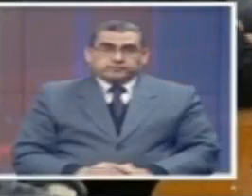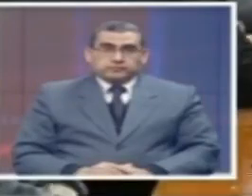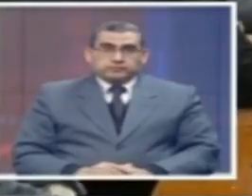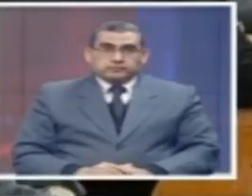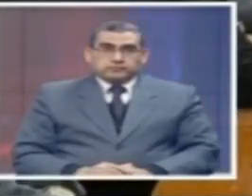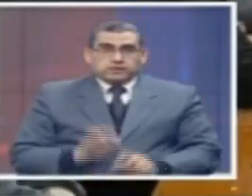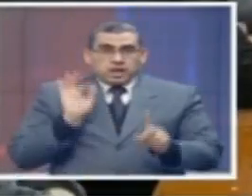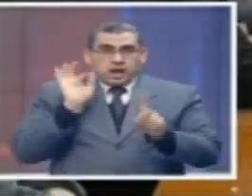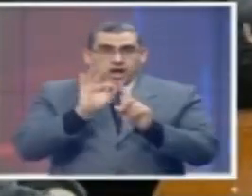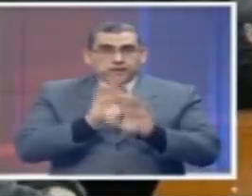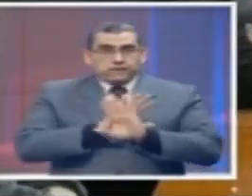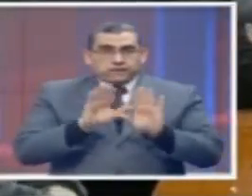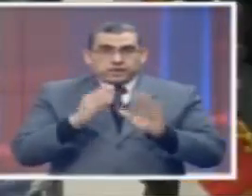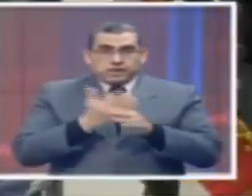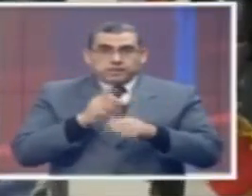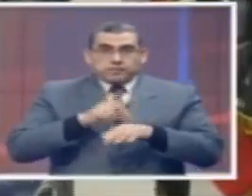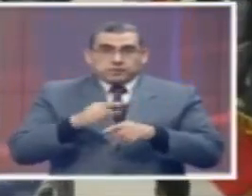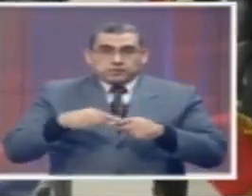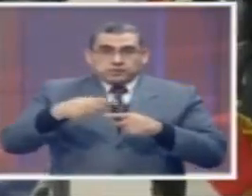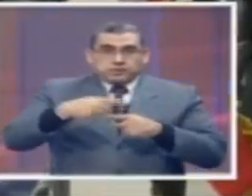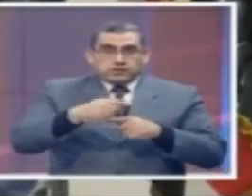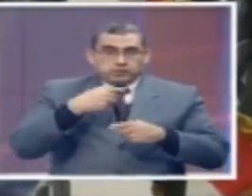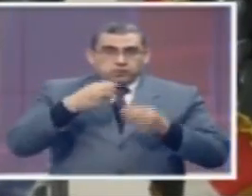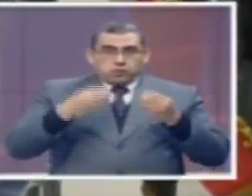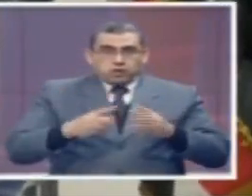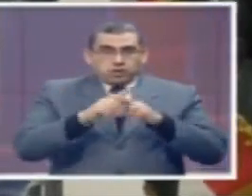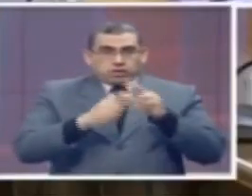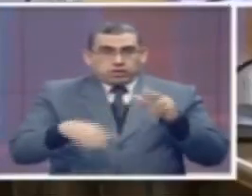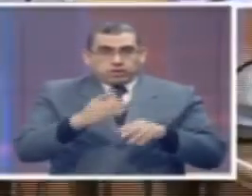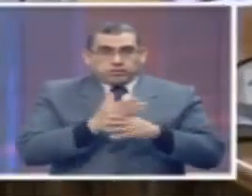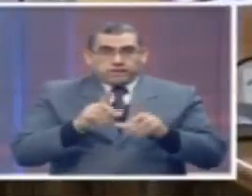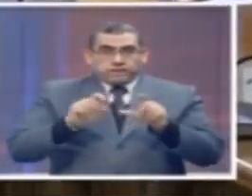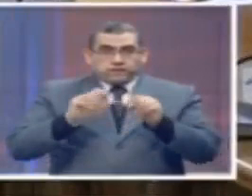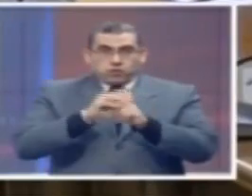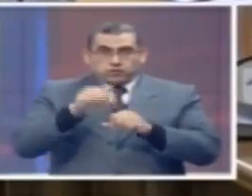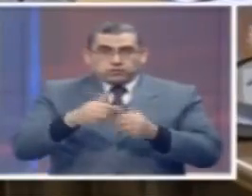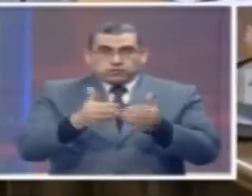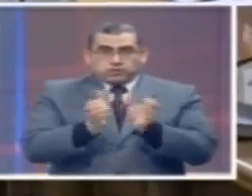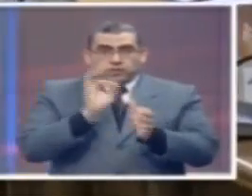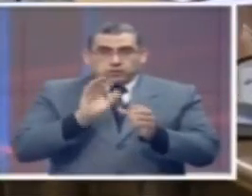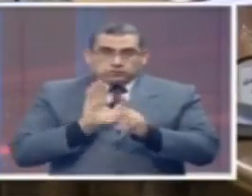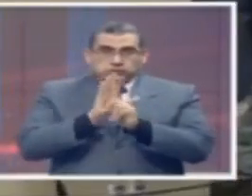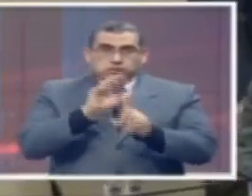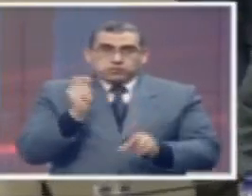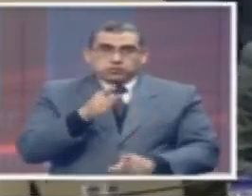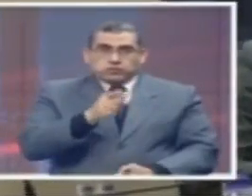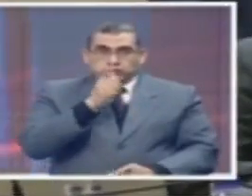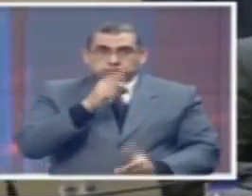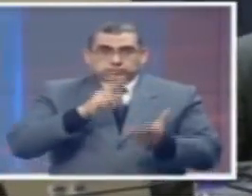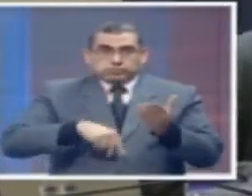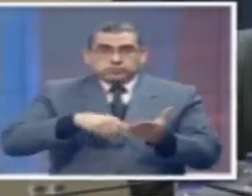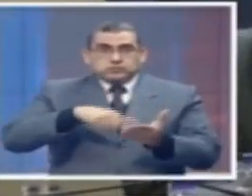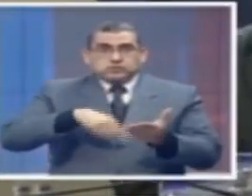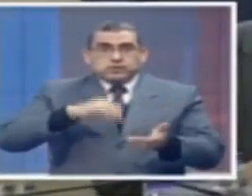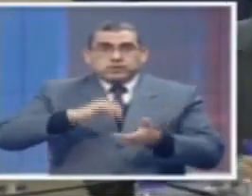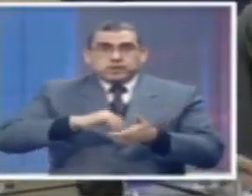بهدف الحد من الآثار السلبية الناجمة عن تحديات فيروس كورونا على الفئات الأولى بالرعاية، تم توقيع